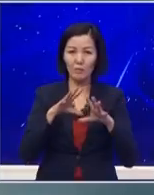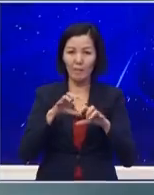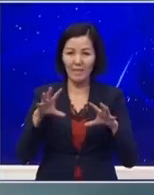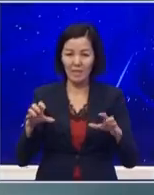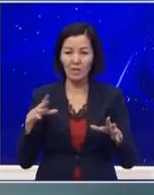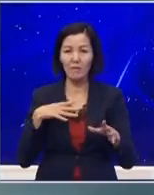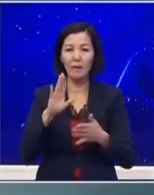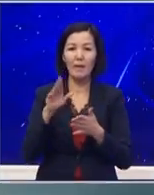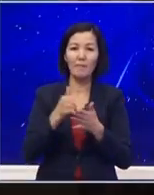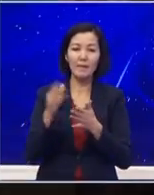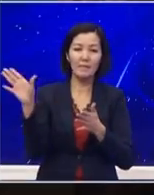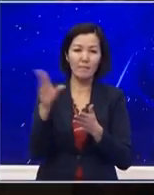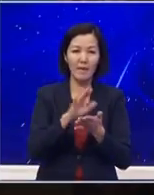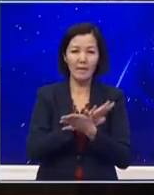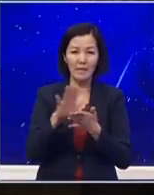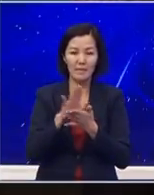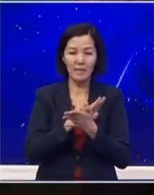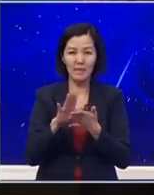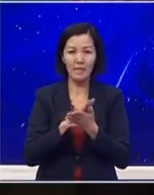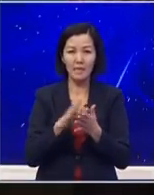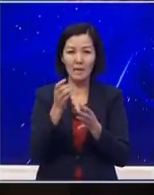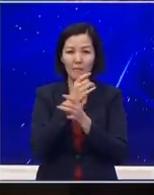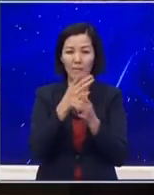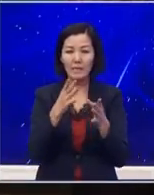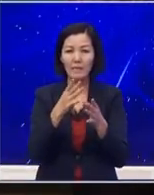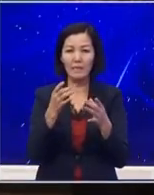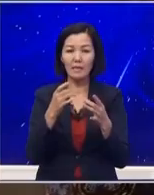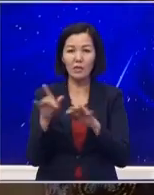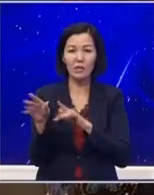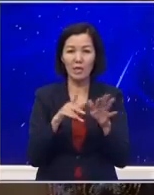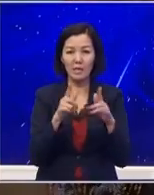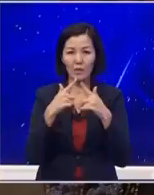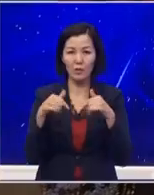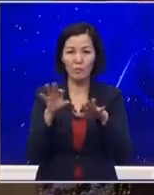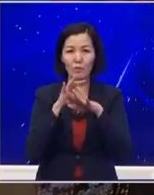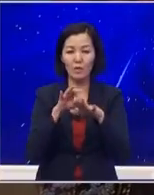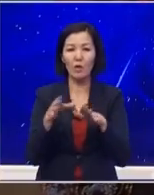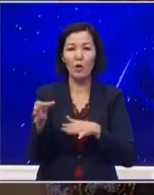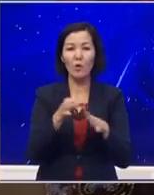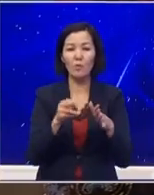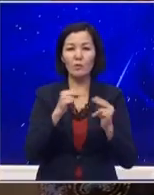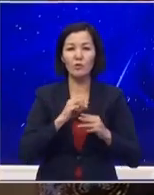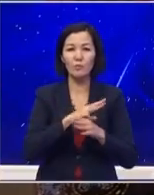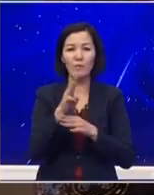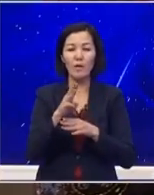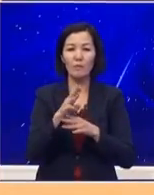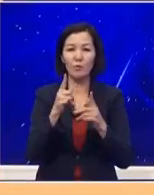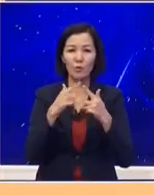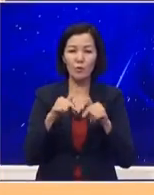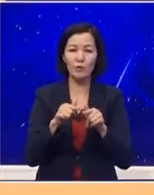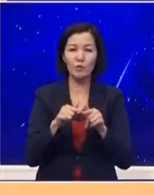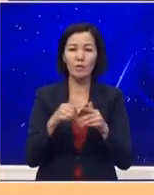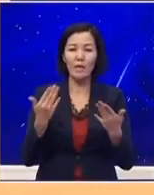қабылдайды. Бастысы барлығы тегін. Сондай-ақ олар үшін мәдени және мерекелік шаралар да ұйымдастырылады. Облыстық жұмыспен қамтуды үйлестіру және